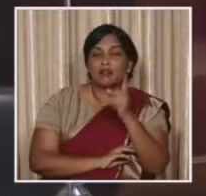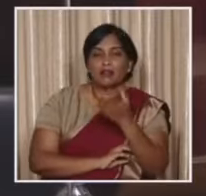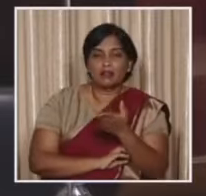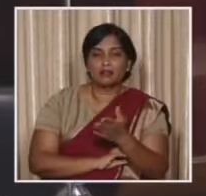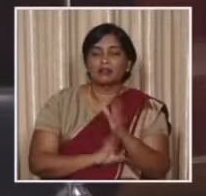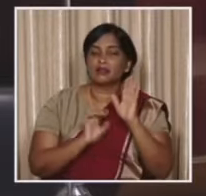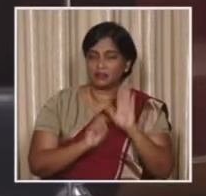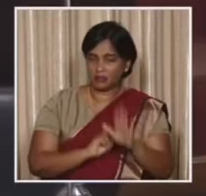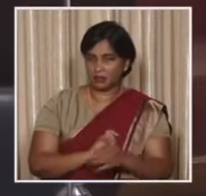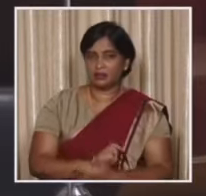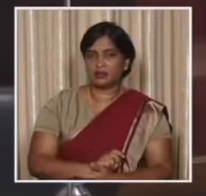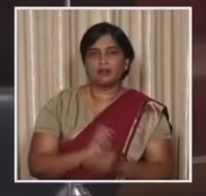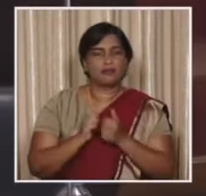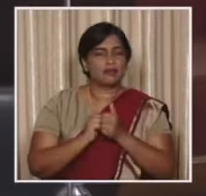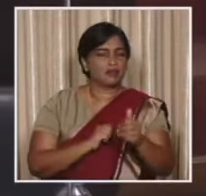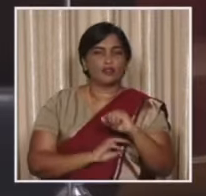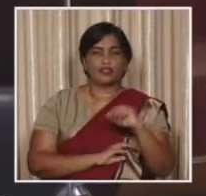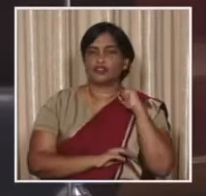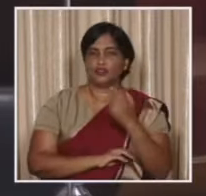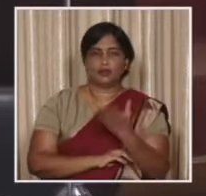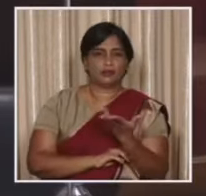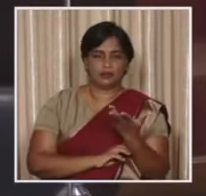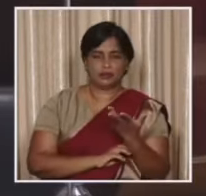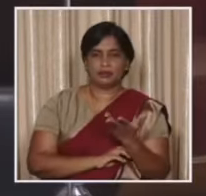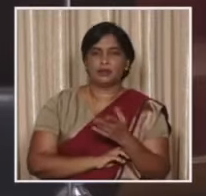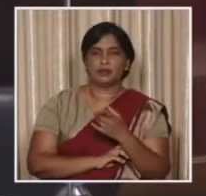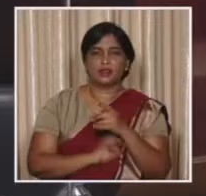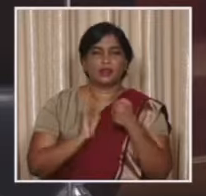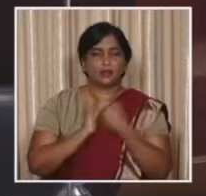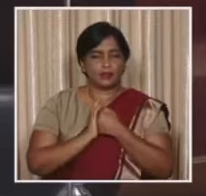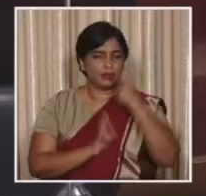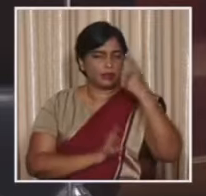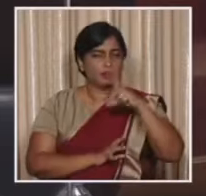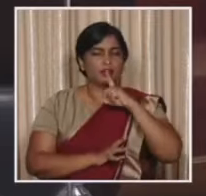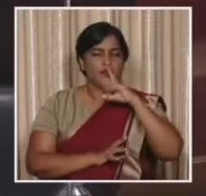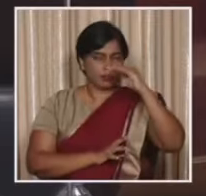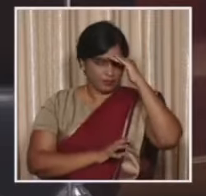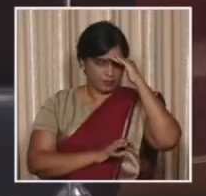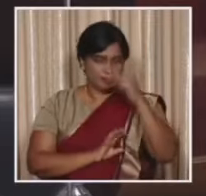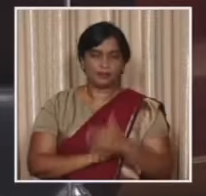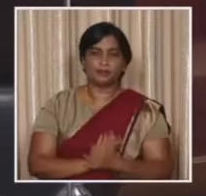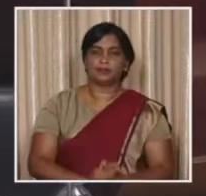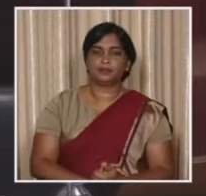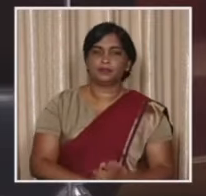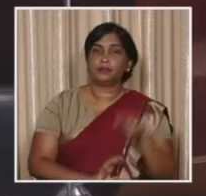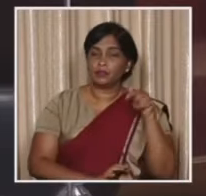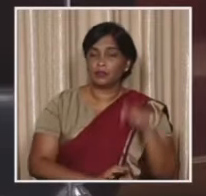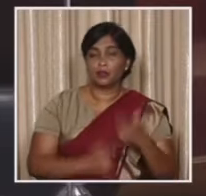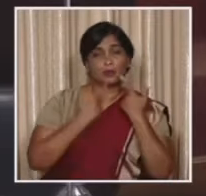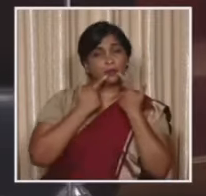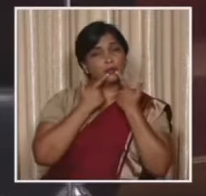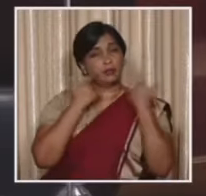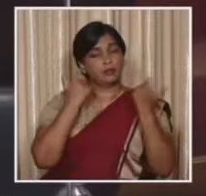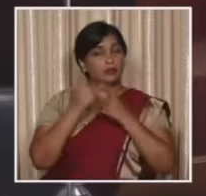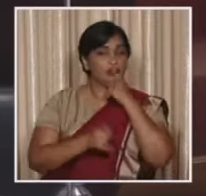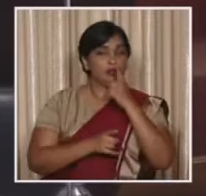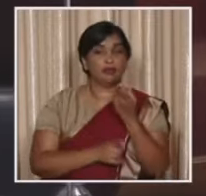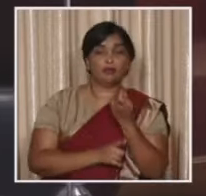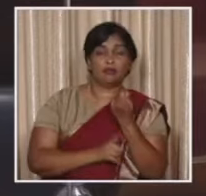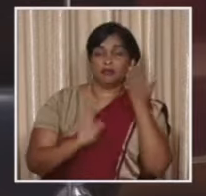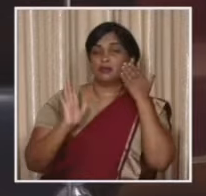නමුත් එහෙම තියන්න ශක්තියක් නැහැ. අනිත් එක ගරු නියෝජ්‍ය කතාරාජිතවරි. දැන් මෙතන උජාරුවට කතා කරනනේ ආර්ථිකය